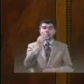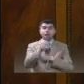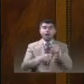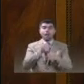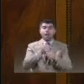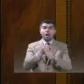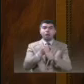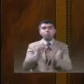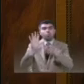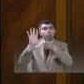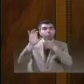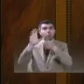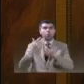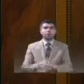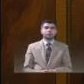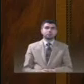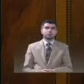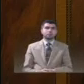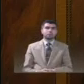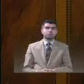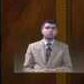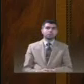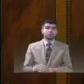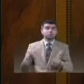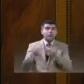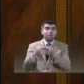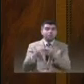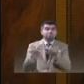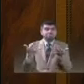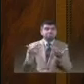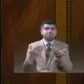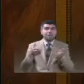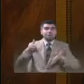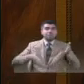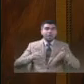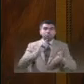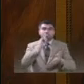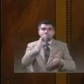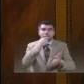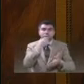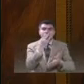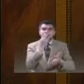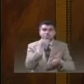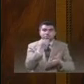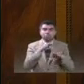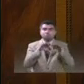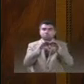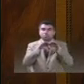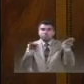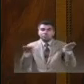ونصف. كيف استمر الشارع المغربي هادئا آمنا